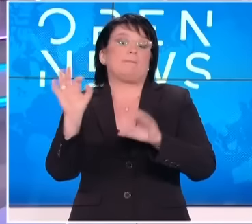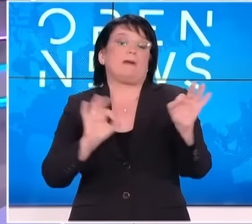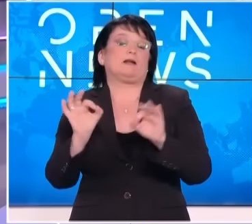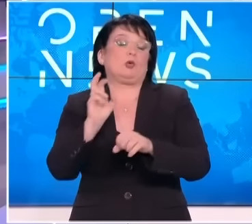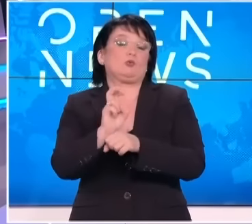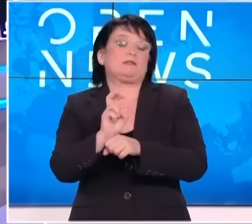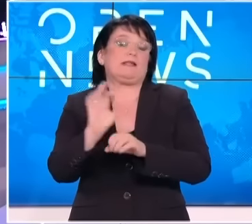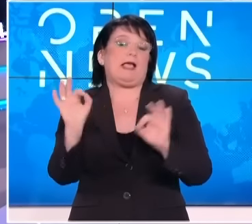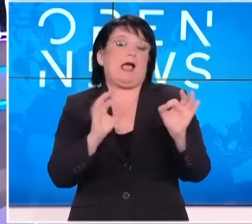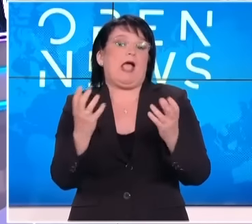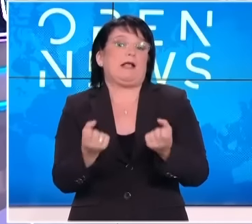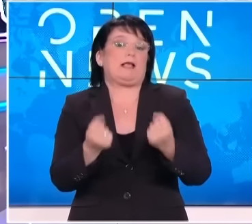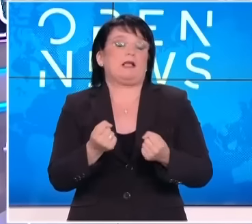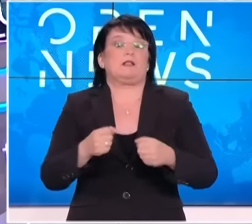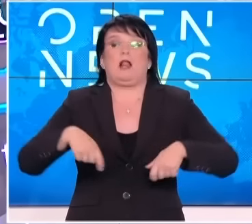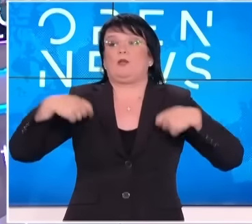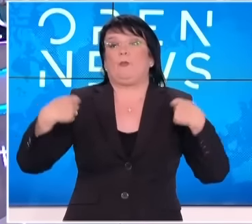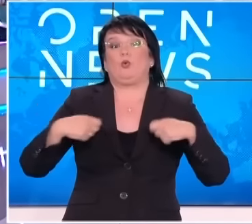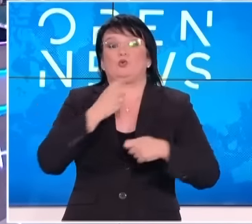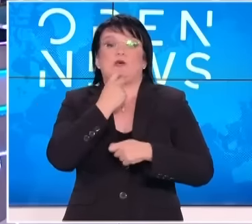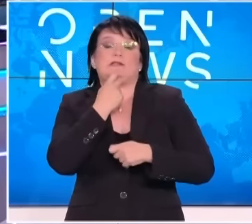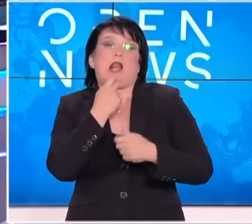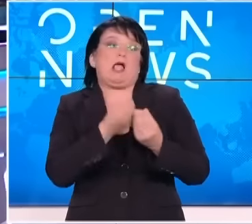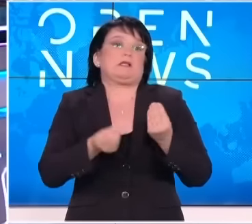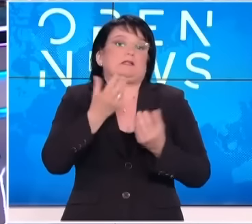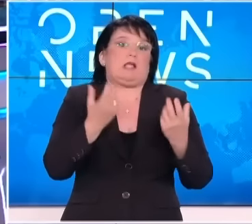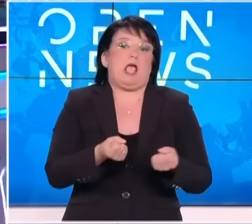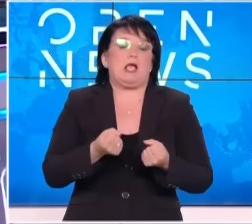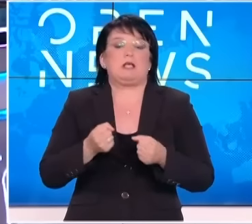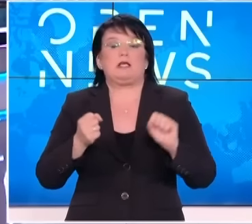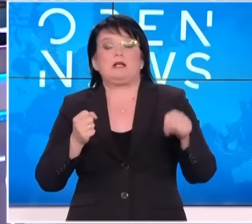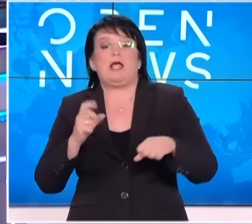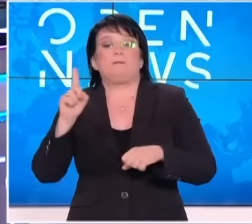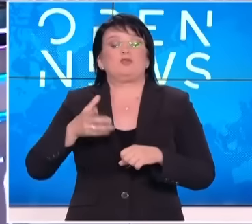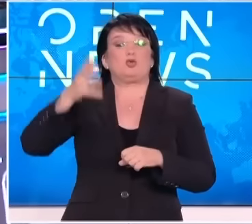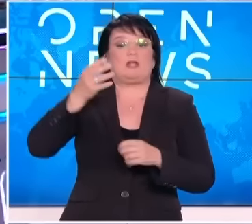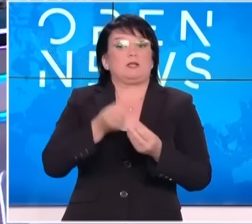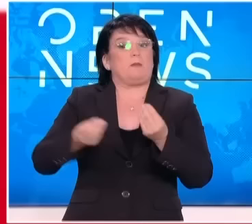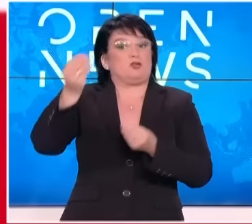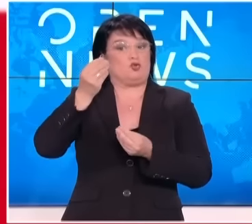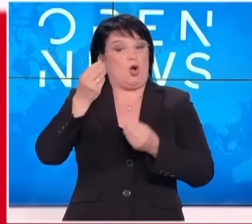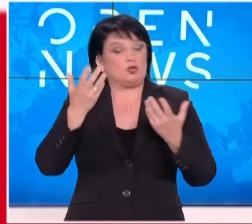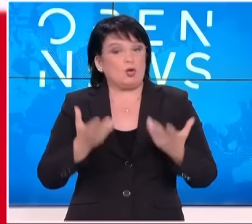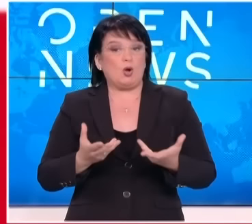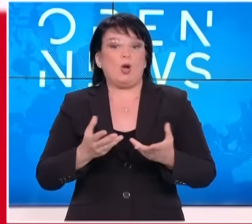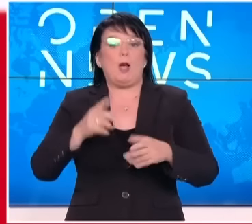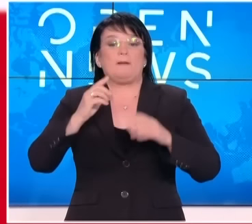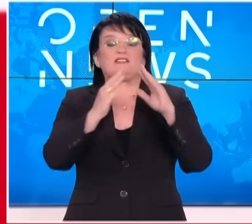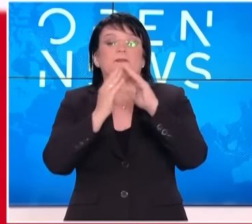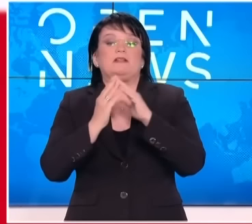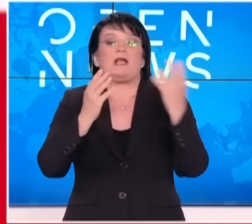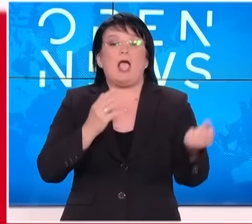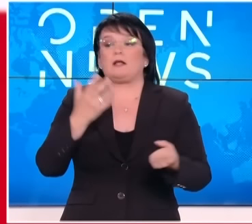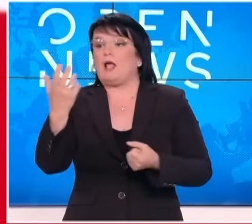όχι πόσο πλούσιος είναι ο κύριος κασελάκης πόσο πλουσιότερος αν είναι ο κύριος μητσοτάκης πόσα ακίνητα έχει ο